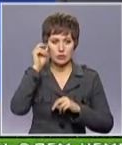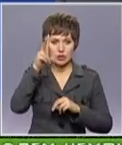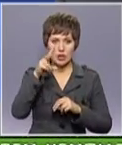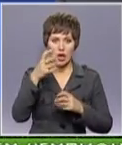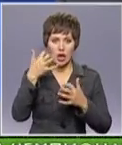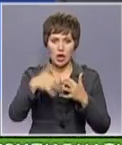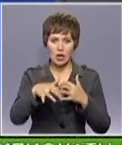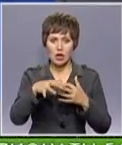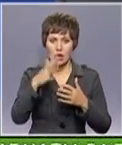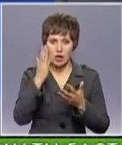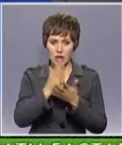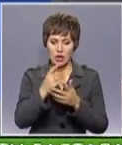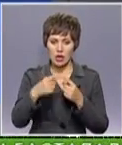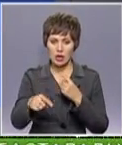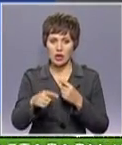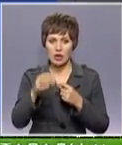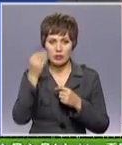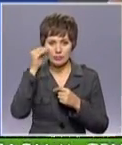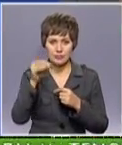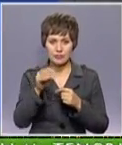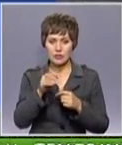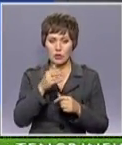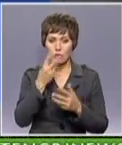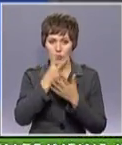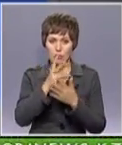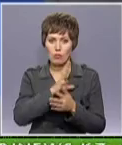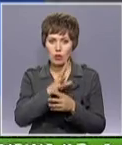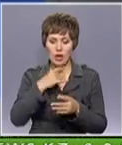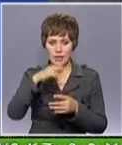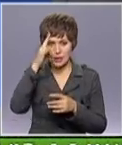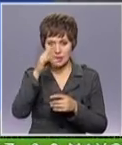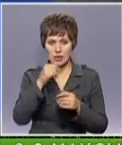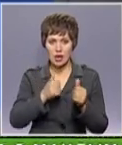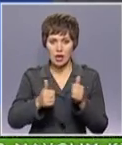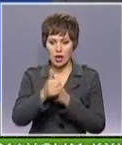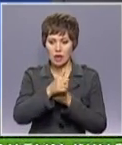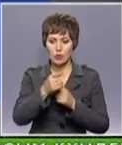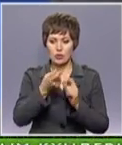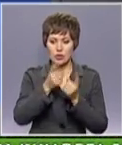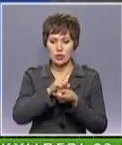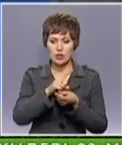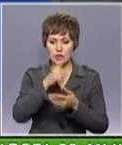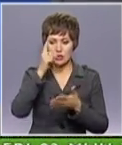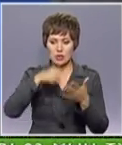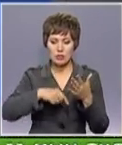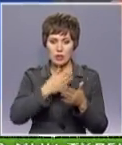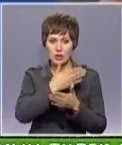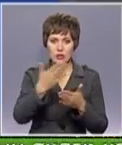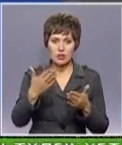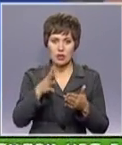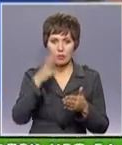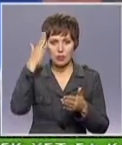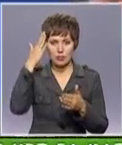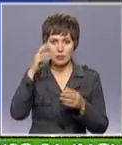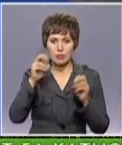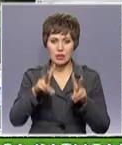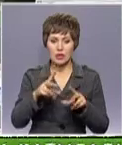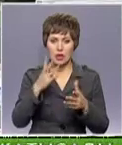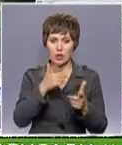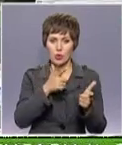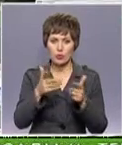арасында айырмашылық бар. Біз сапаға өтудің жолын ашып көрсетеміз. Қазақстанның алға жылжып өзгеретіні сенемін. Өйткені сіздерді қабілетті мамандар